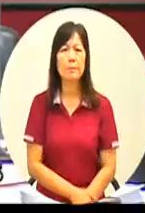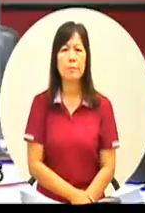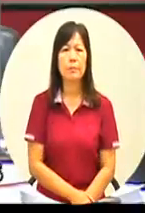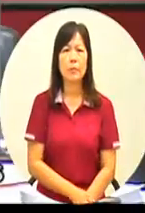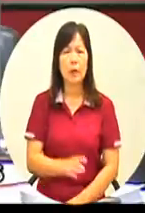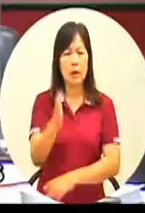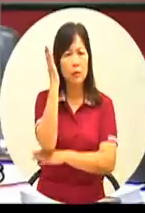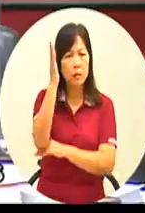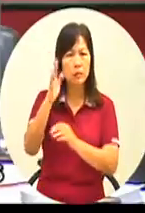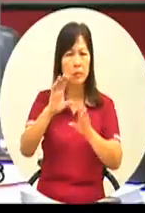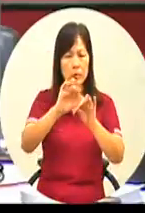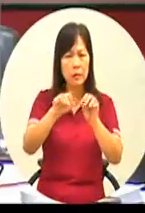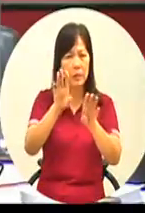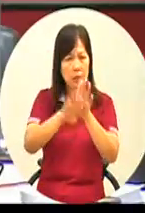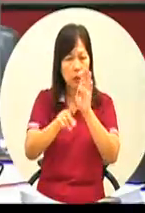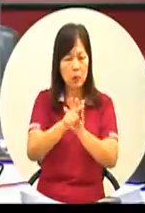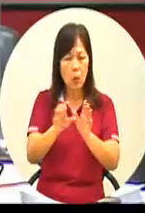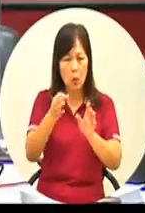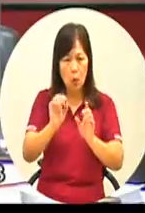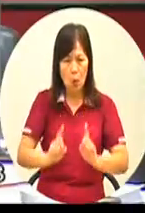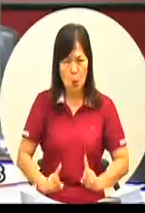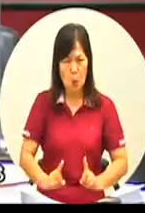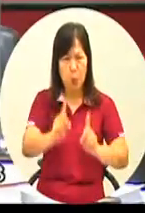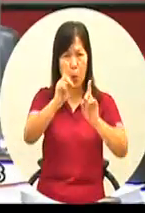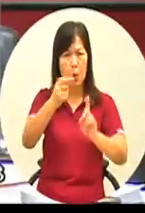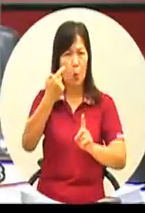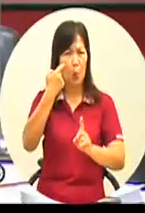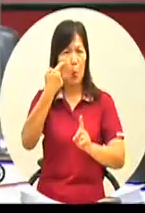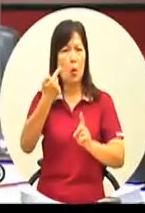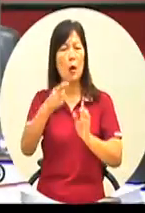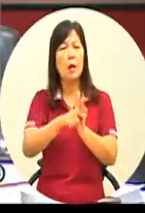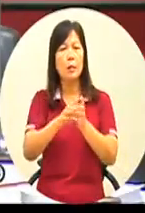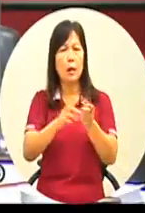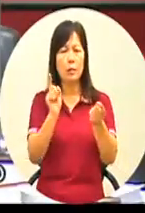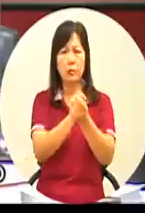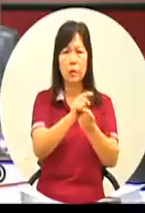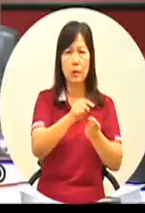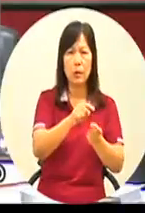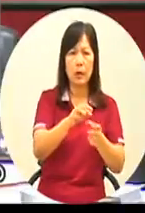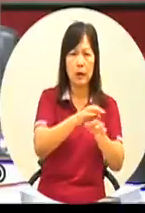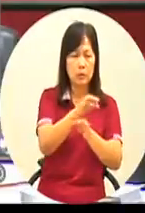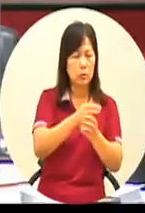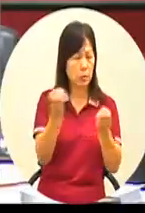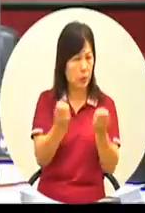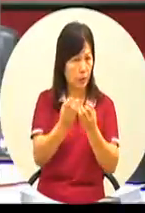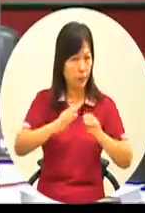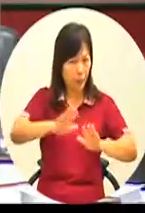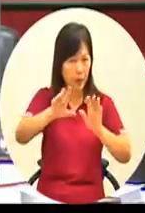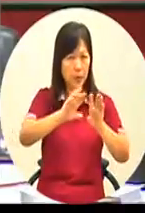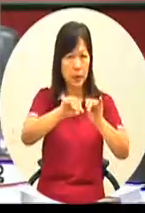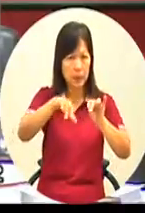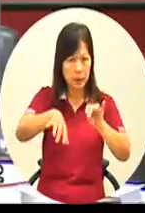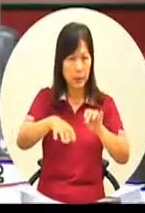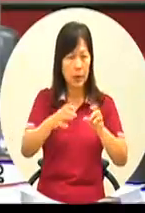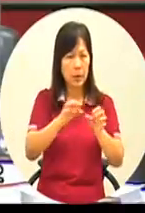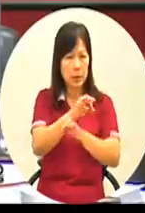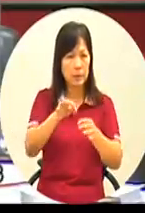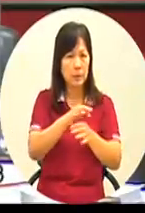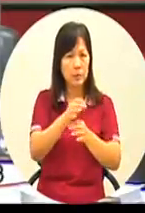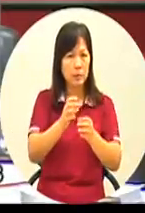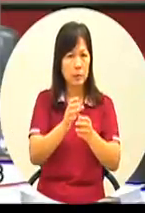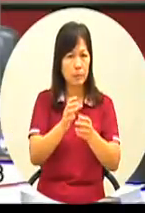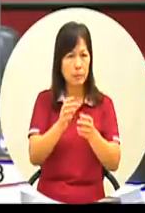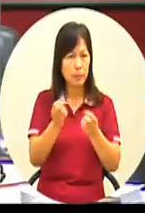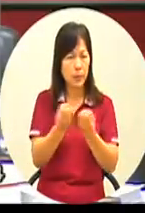政府地价税这样大幅的调整，对于整个经济的发展、地方经济的发展有帮